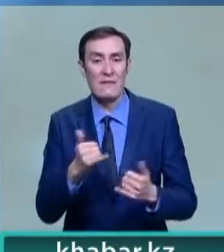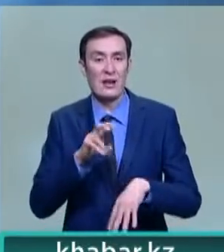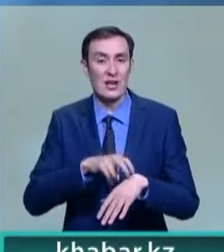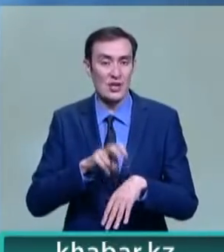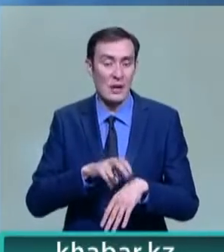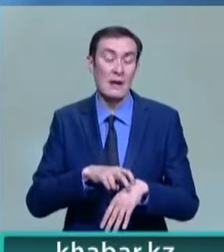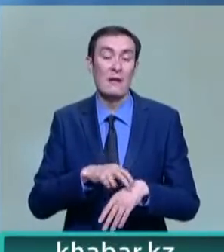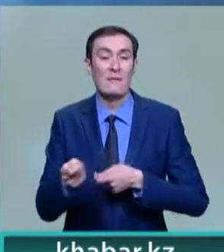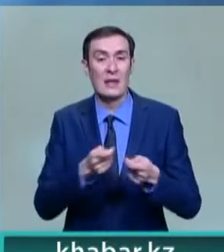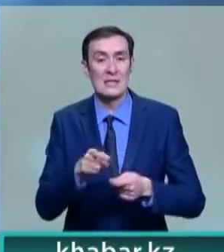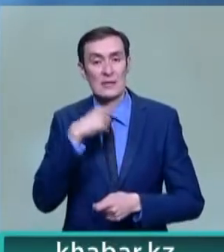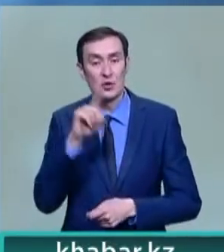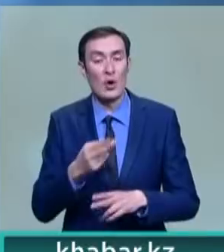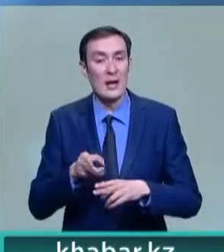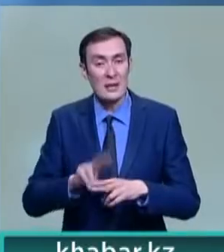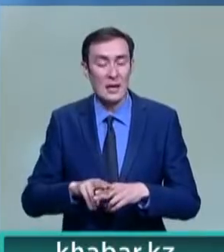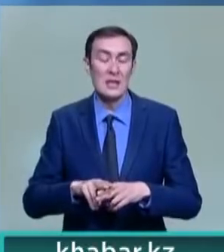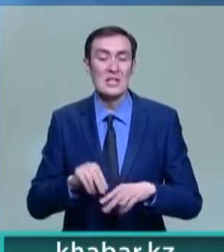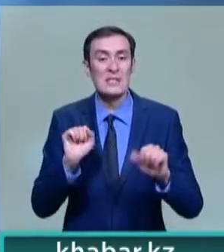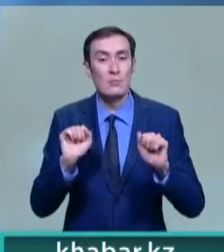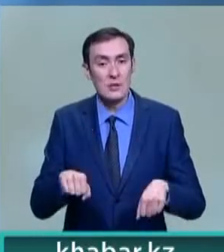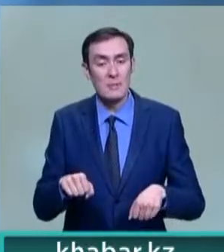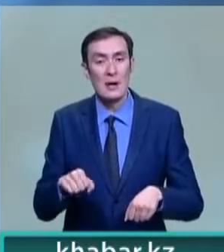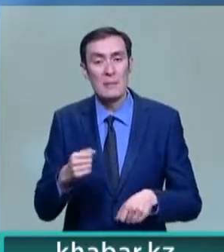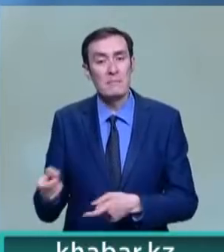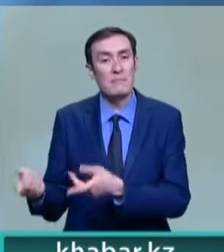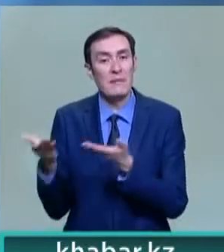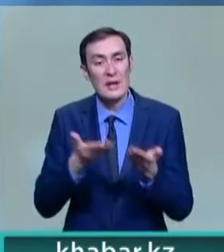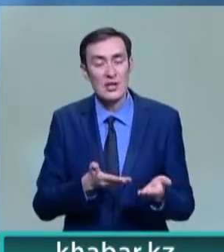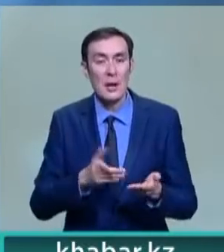здравоохранения. Местные власти говорят, что это один из способов привлечь молодых